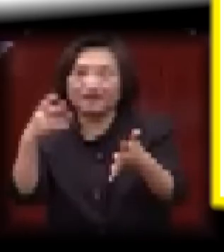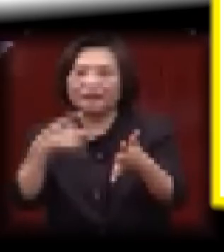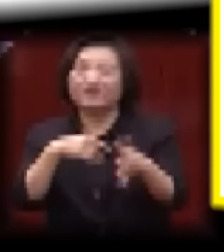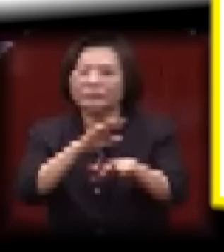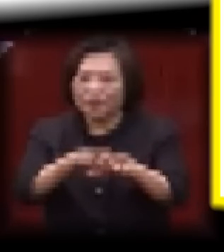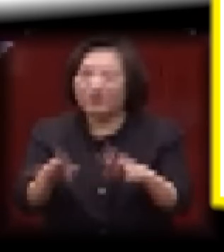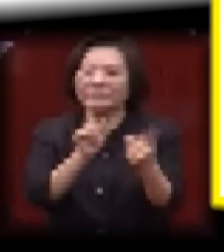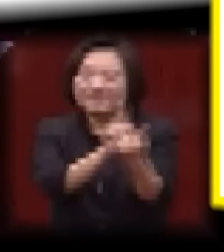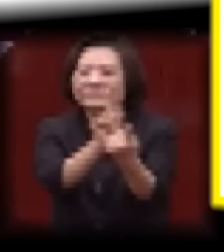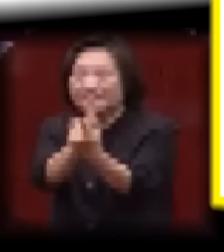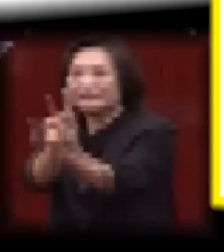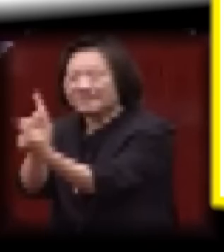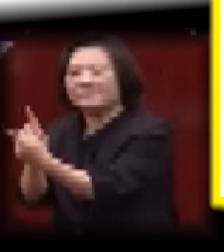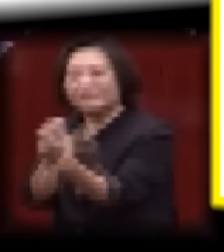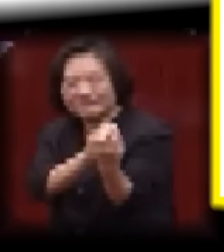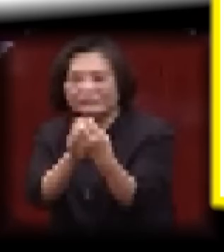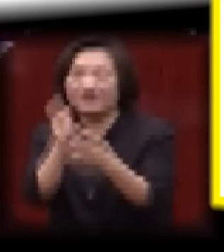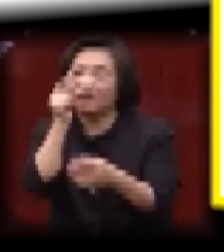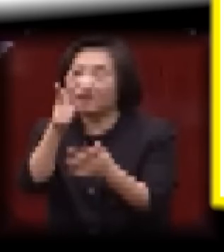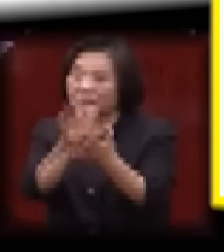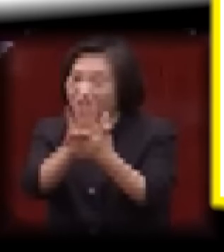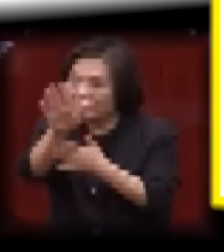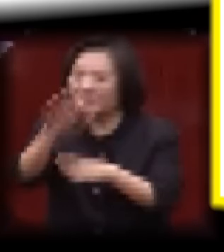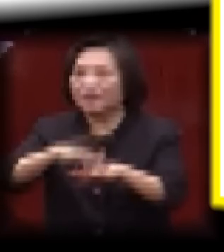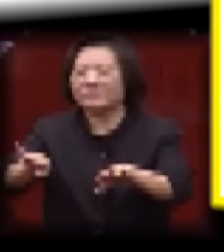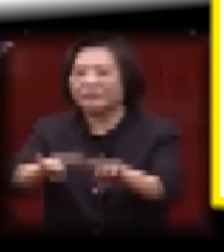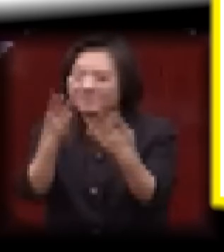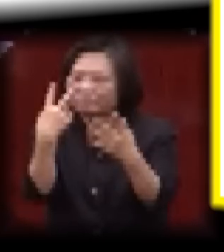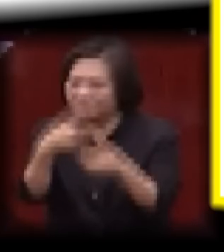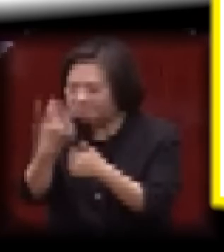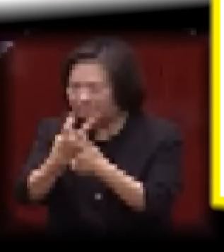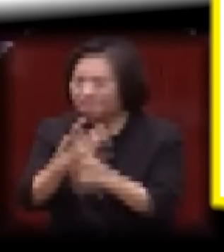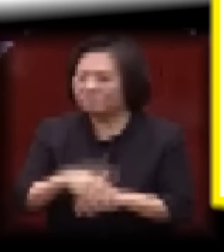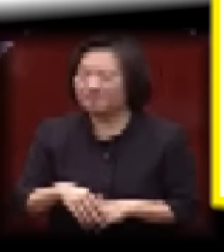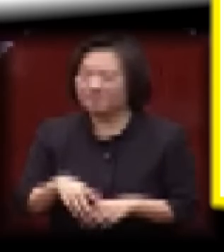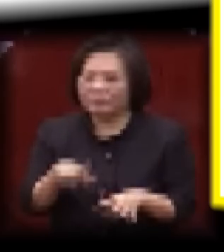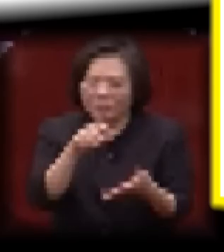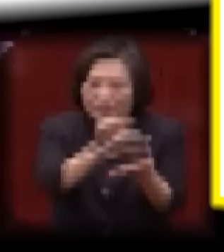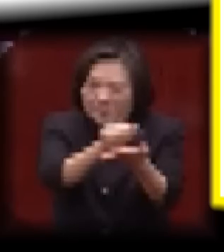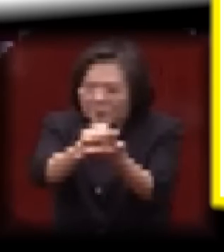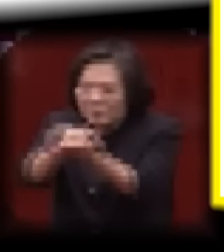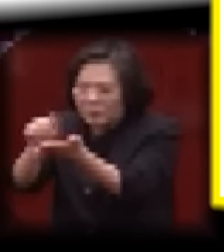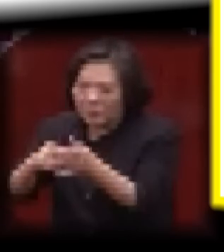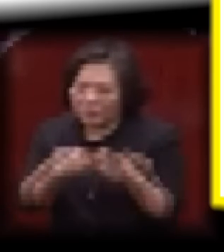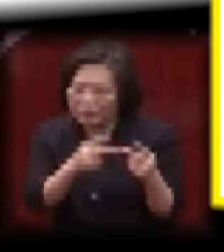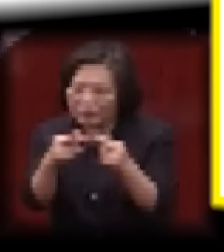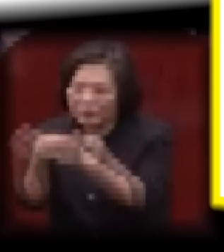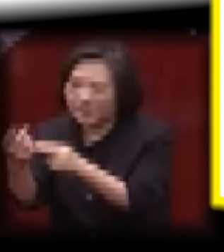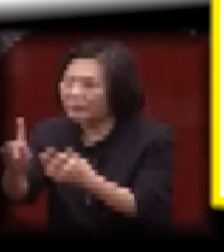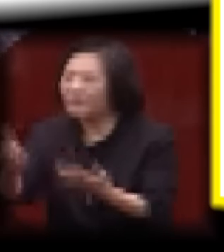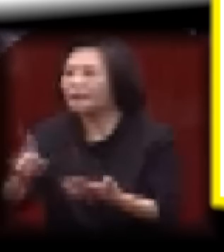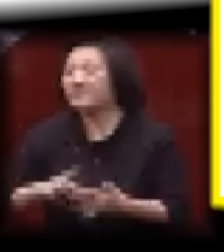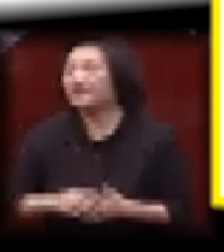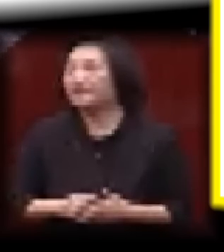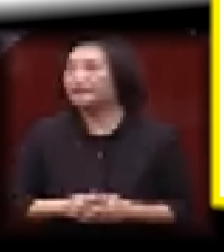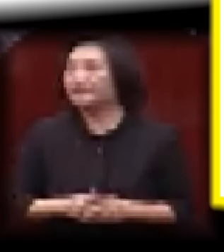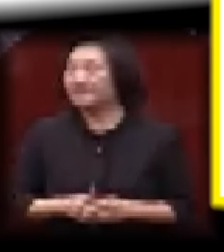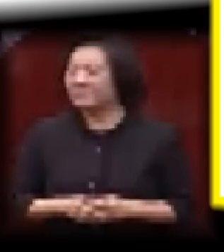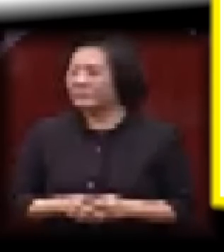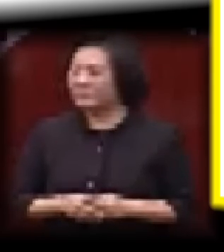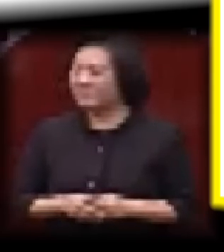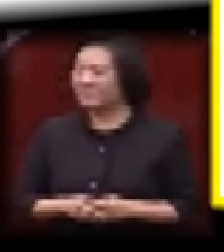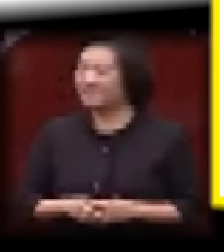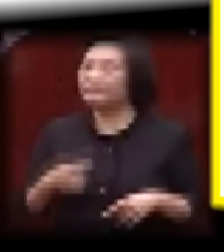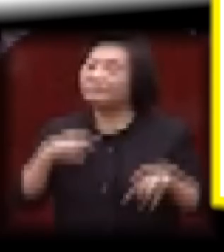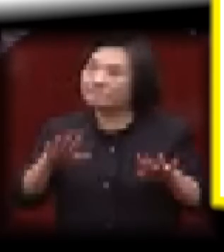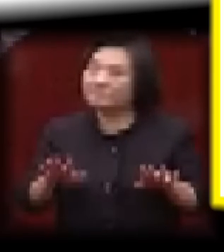在满六个月以后哈，都在做一个检讨，你知道吗？统计以后来看看有没有哪些还需要改变的。那到现在为止